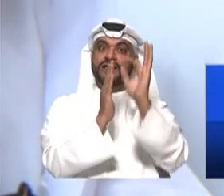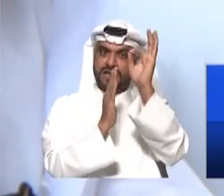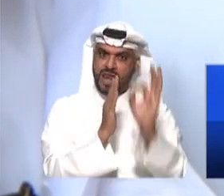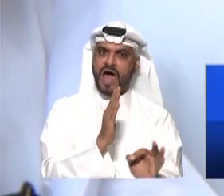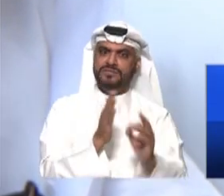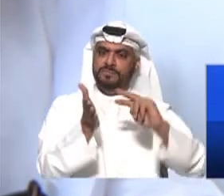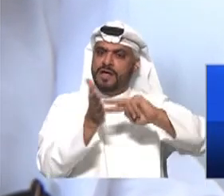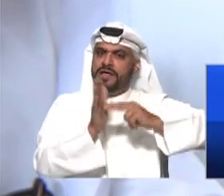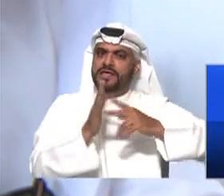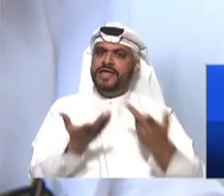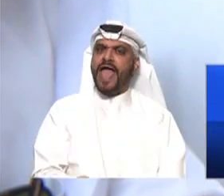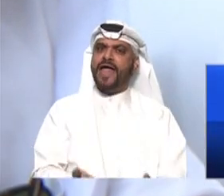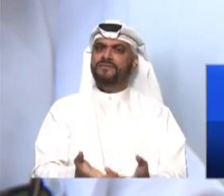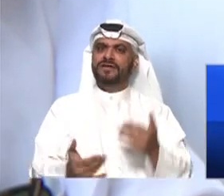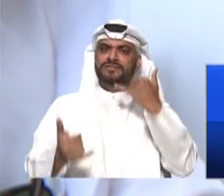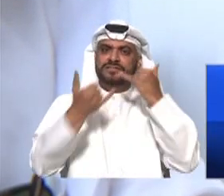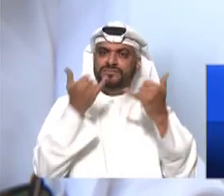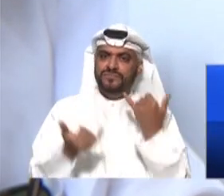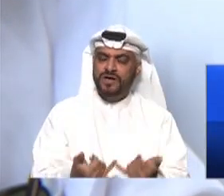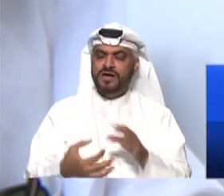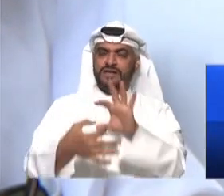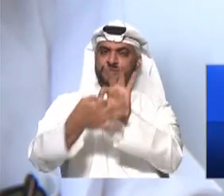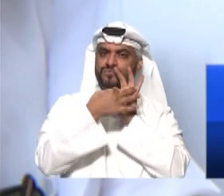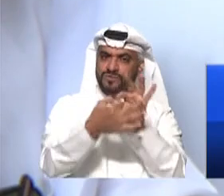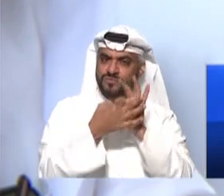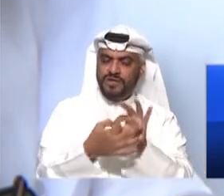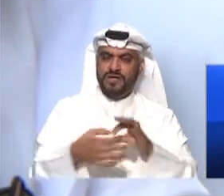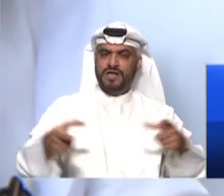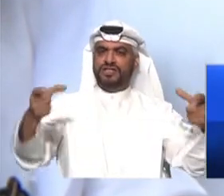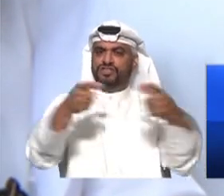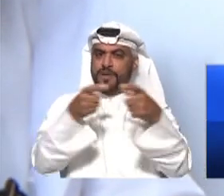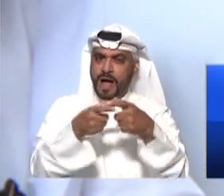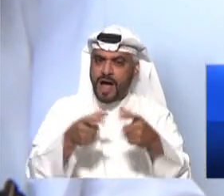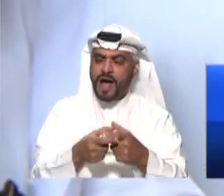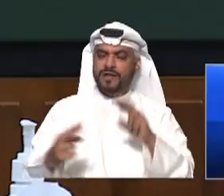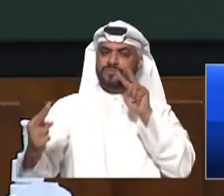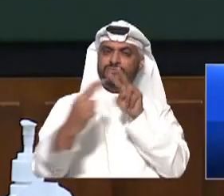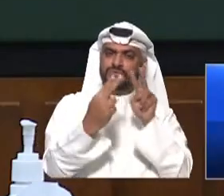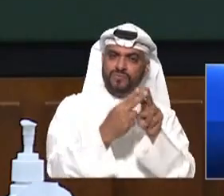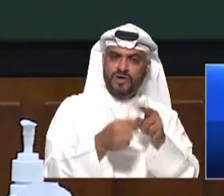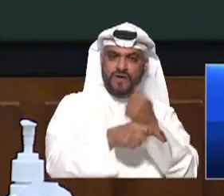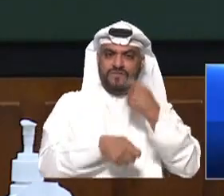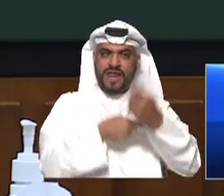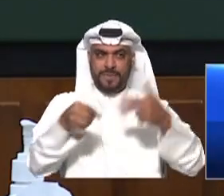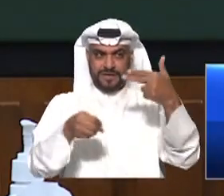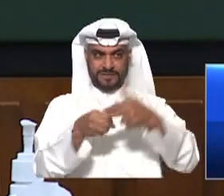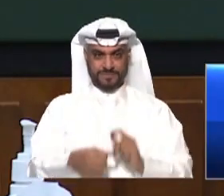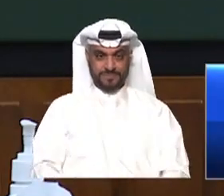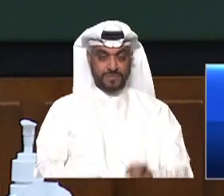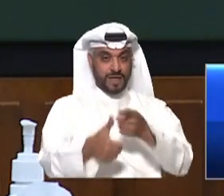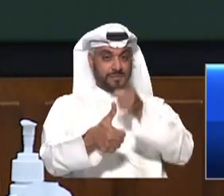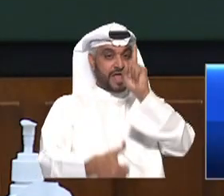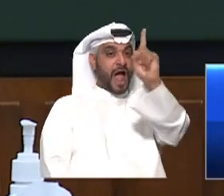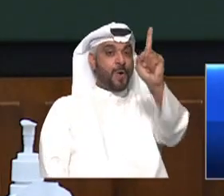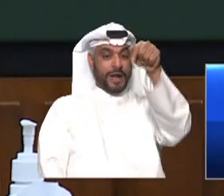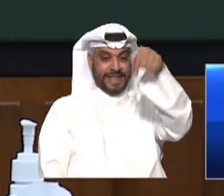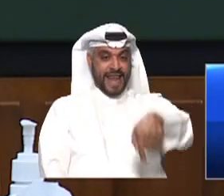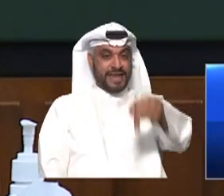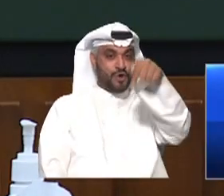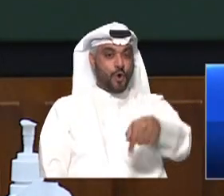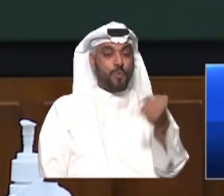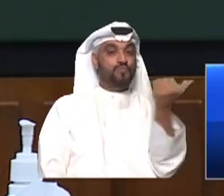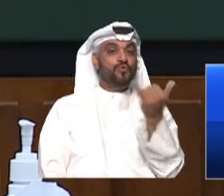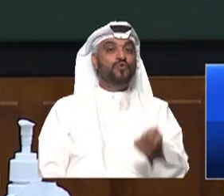التواصل المباشر بين المجلس البلدي فيما يتعلق في أعمالها مع القطاع النفطي. القصد الأساسي اليوم من أن